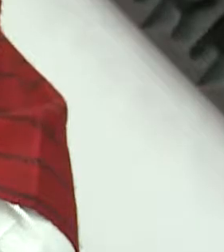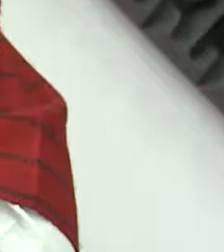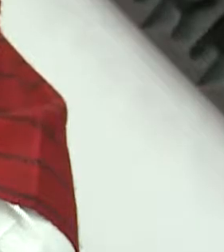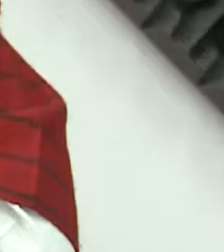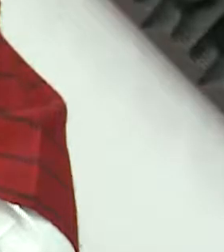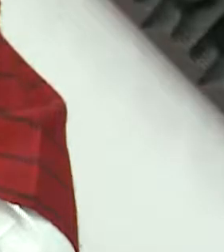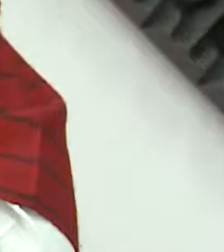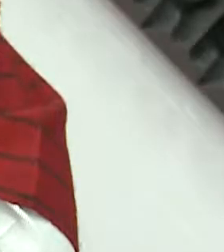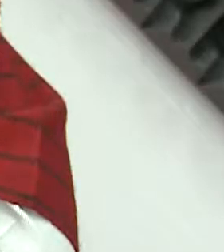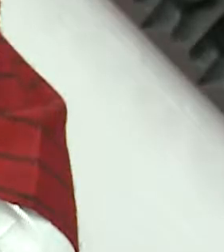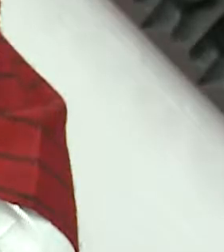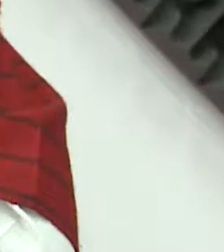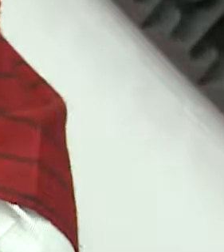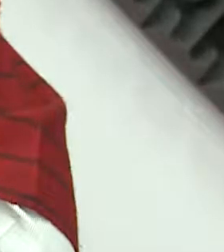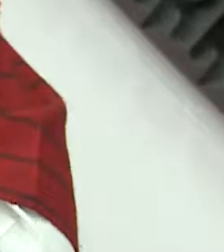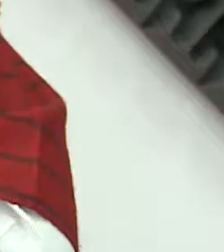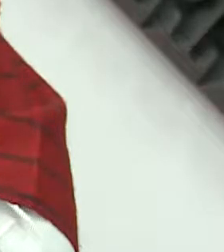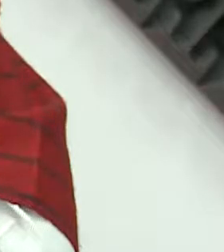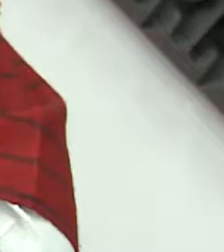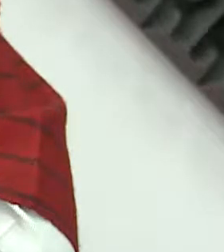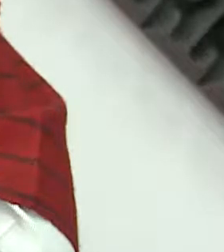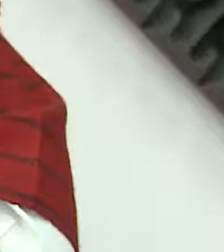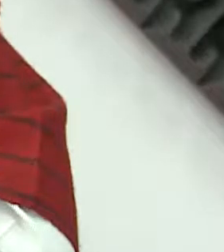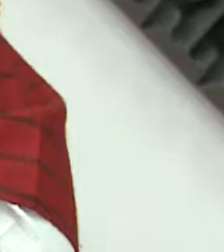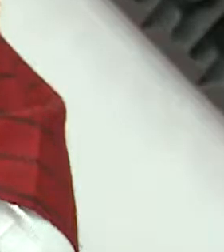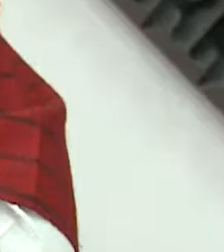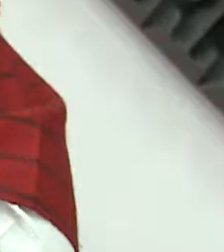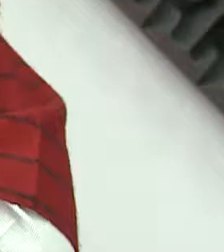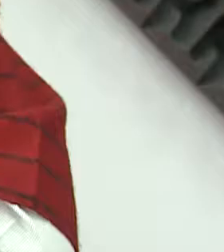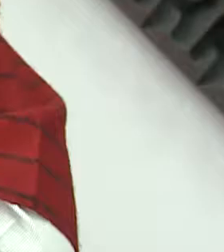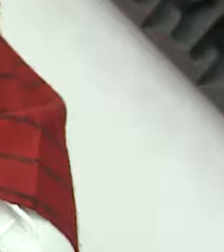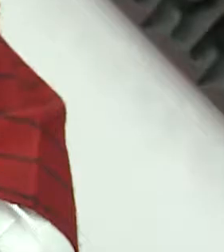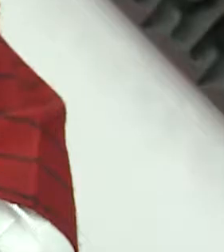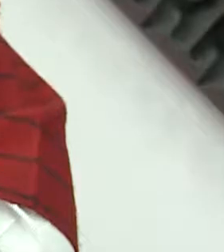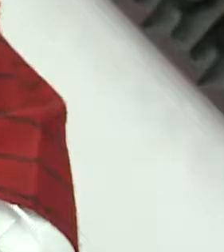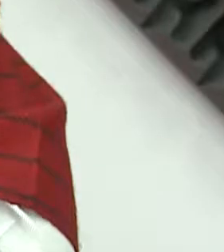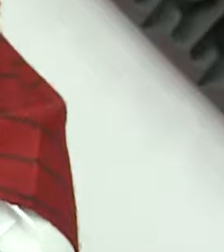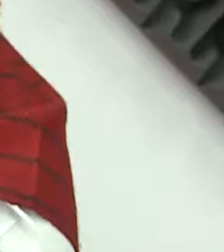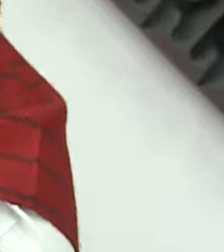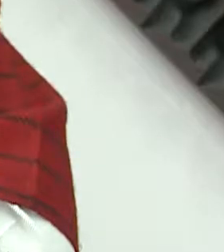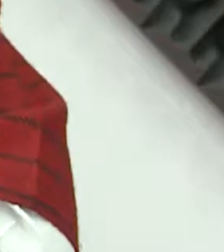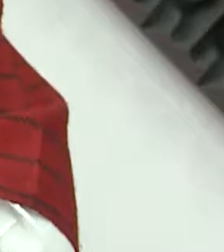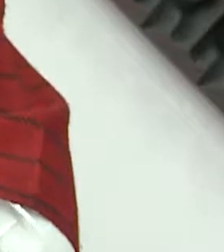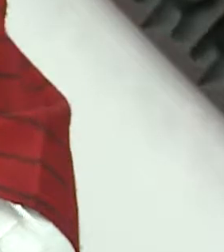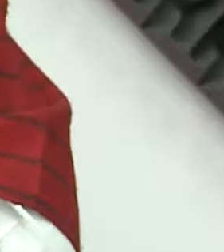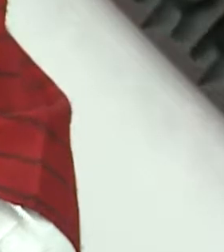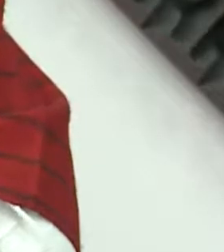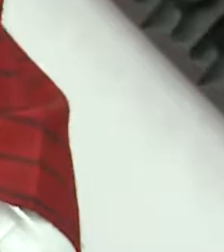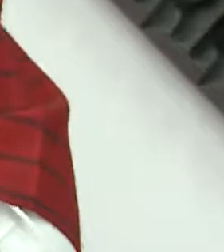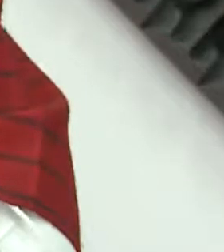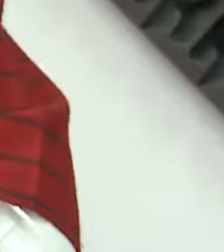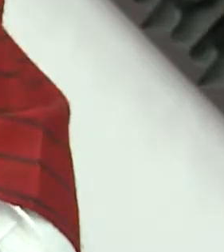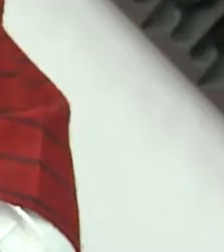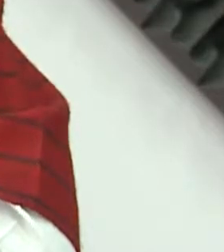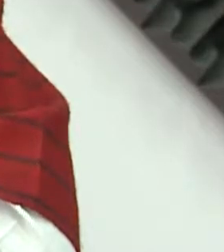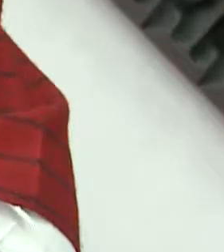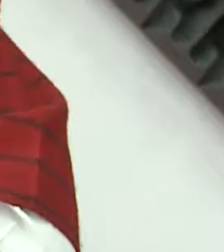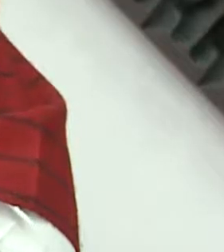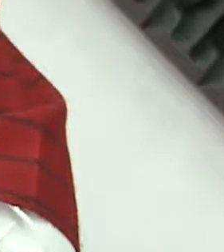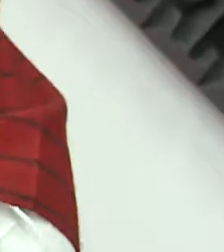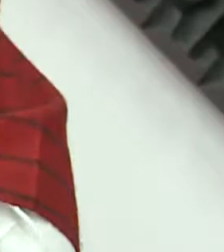Kamachitaka, Yaktapushak, Ayichinaman Kachashkata, Rikushpa, Apukuna Imaka, Arinir Kakuna. Kay